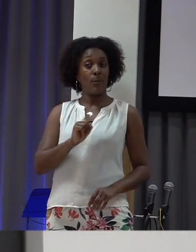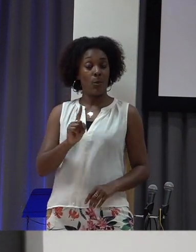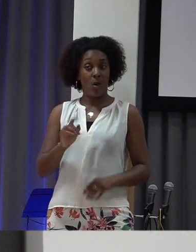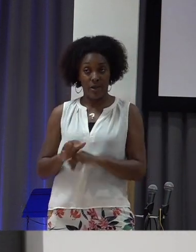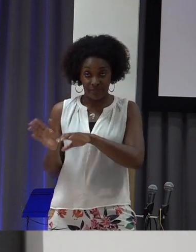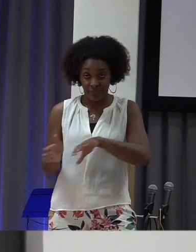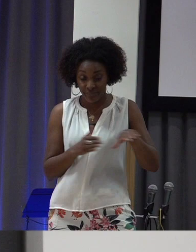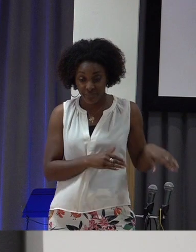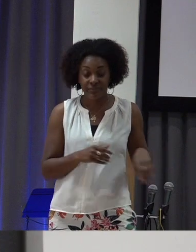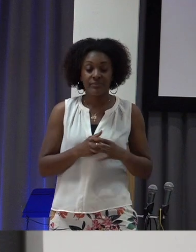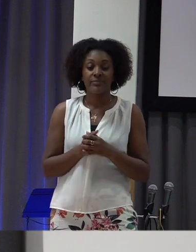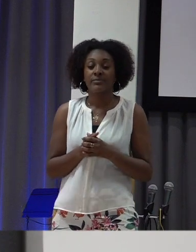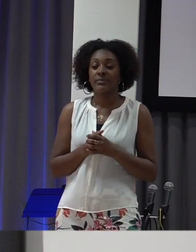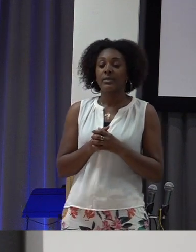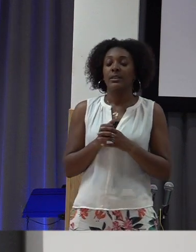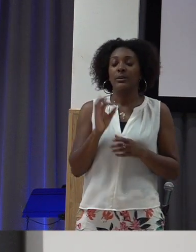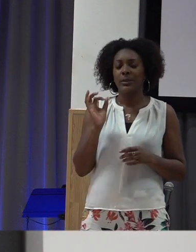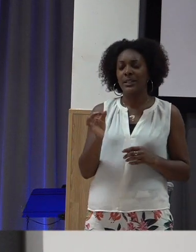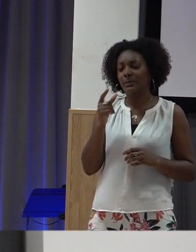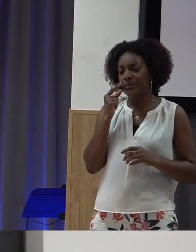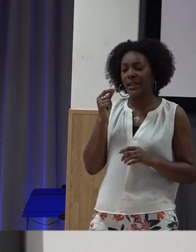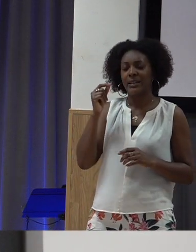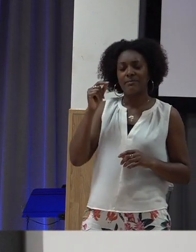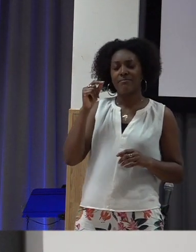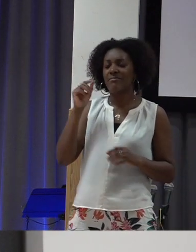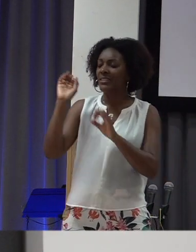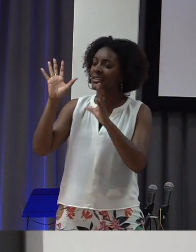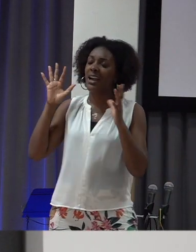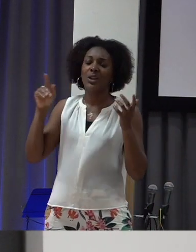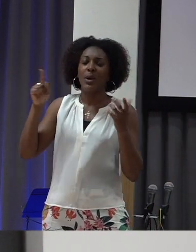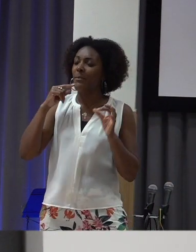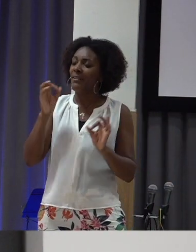Nous te sommes reconnaissants en effet, Père Saint, parce que en Christ, tu fais réellement toute ta